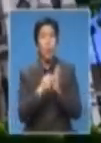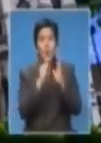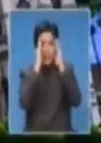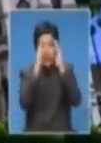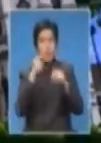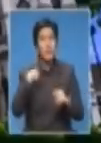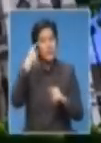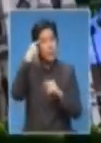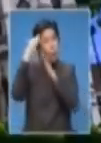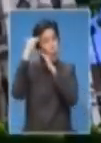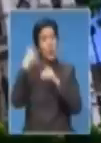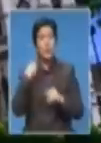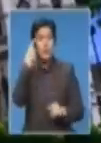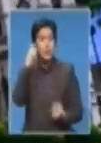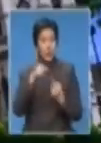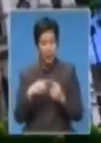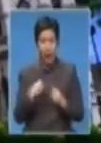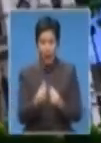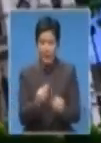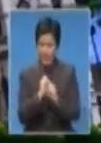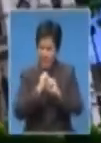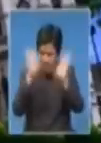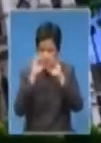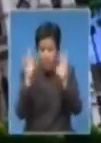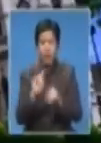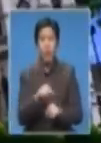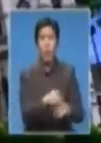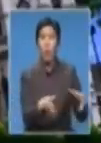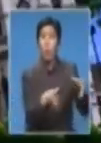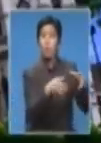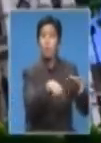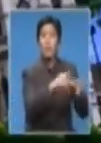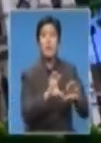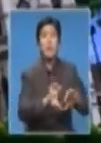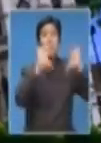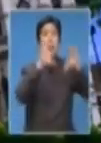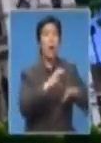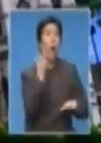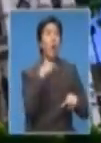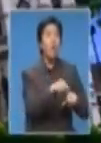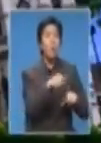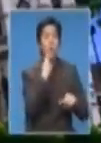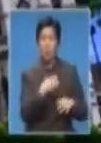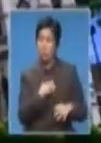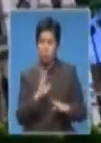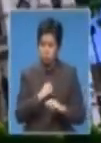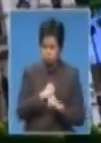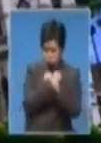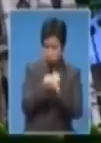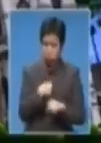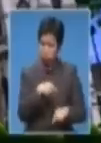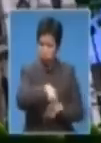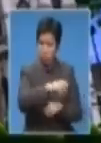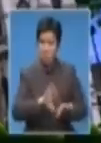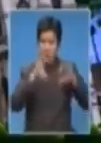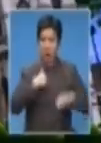จอีกอย่างนึงในการที่จะทำให้ทุกอย่างมันชัดเจนนะครับฝ่ายอดีตรัฐบาลก็พยายามที่จะรักษา